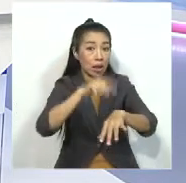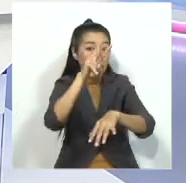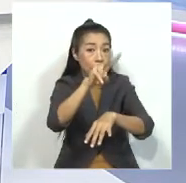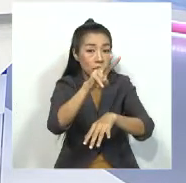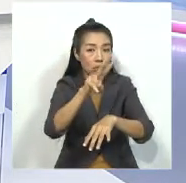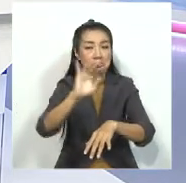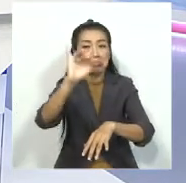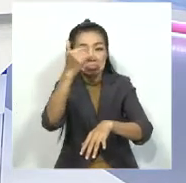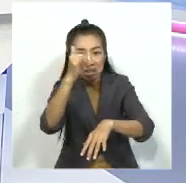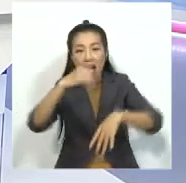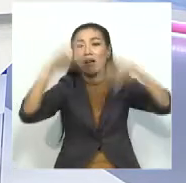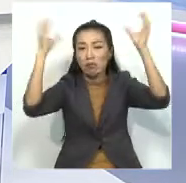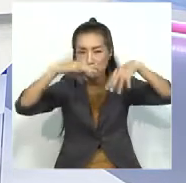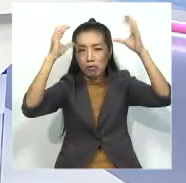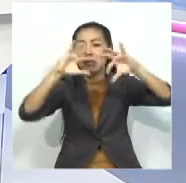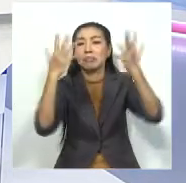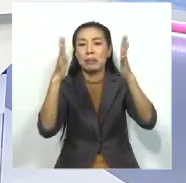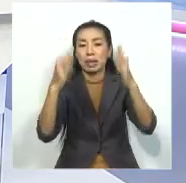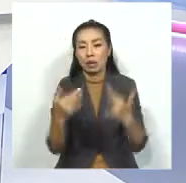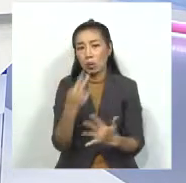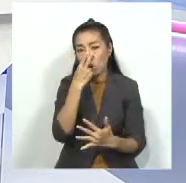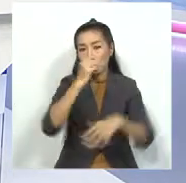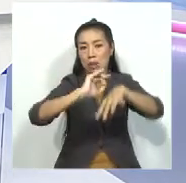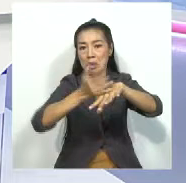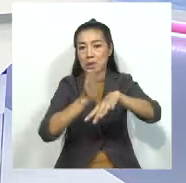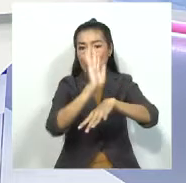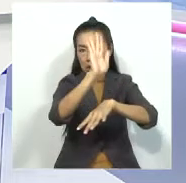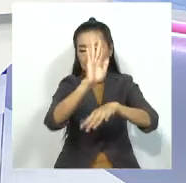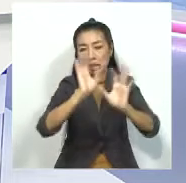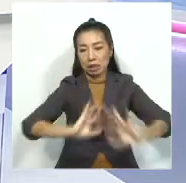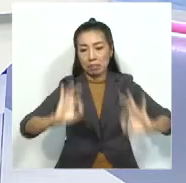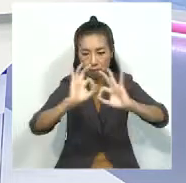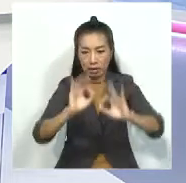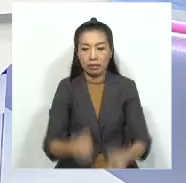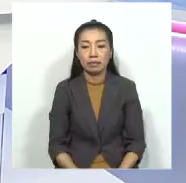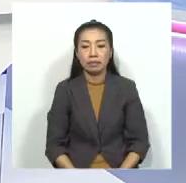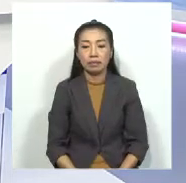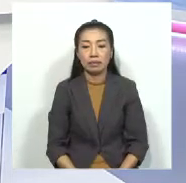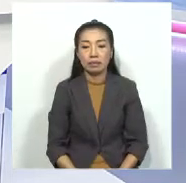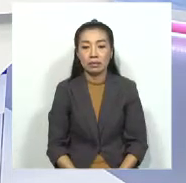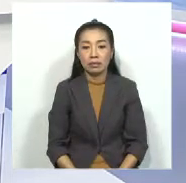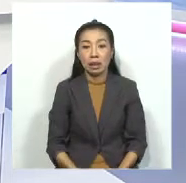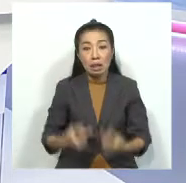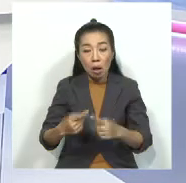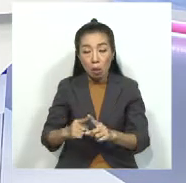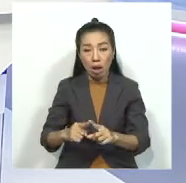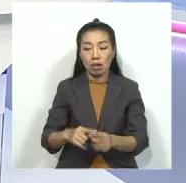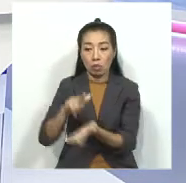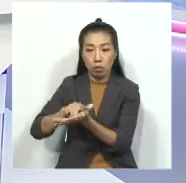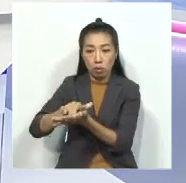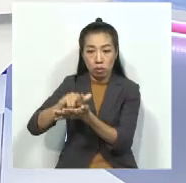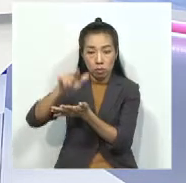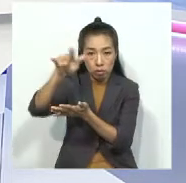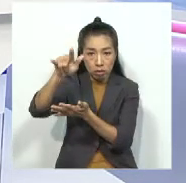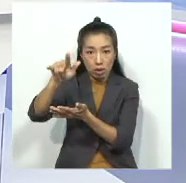2เนี่ยเอาเข้าจริงๆแล้วอาจจะไม่ตกก็ได้นะ คร ับก็ต้องดูกลไกทางธรรมชาติด้วย ใช่ๆแต่ว่าทางกรมฝนหลวงและการบินเกษตรยื